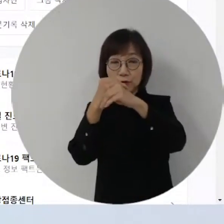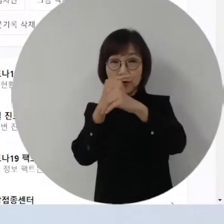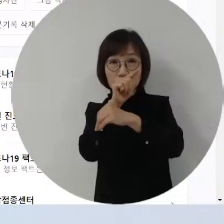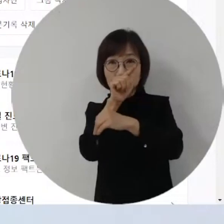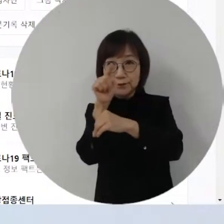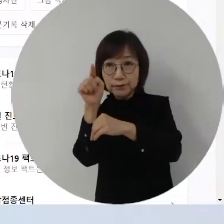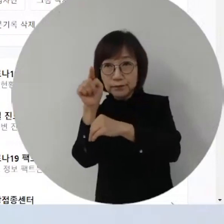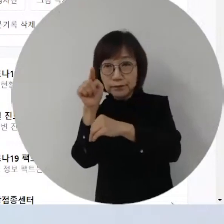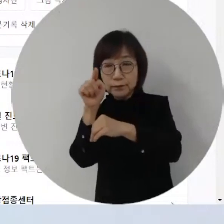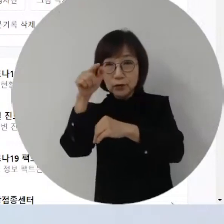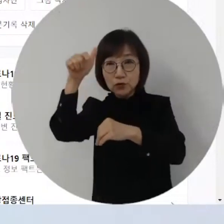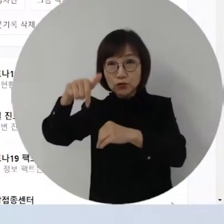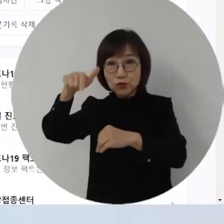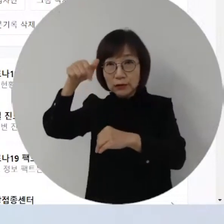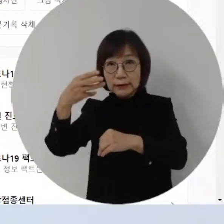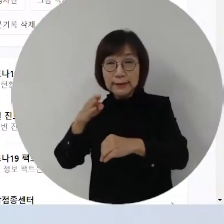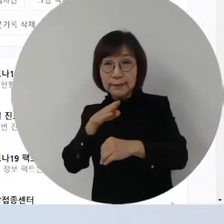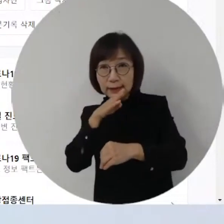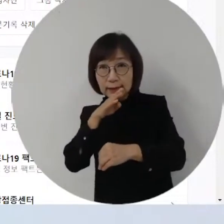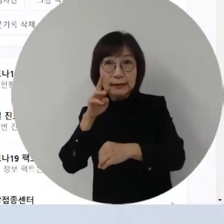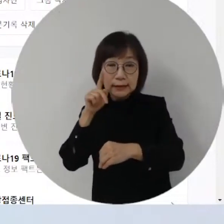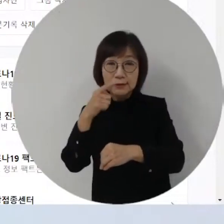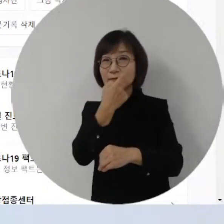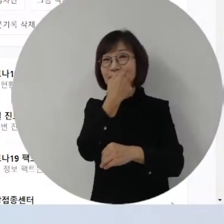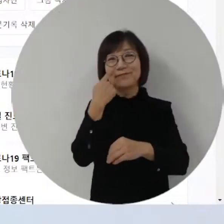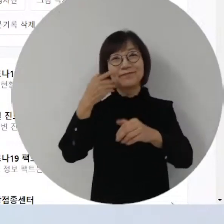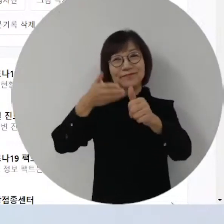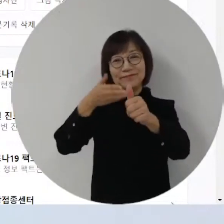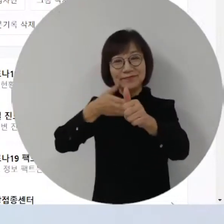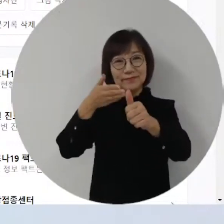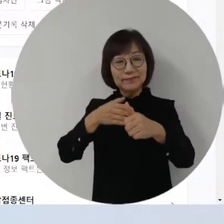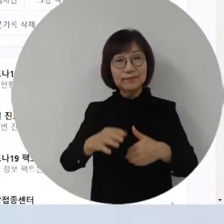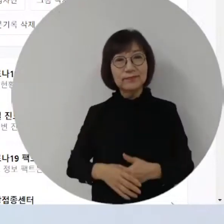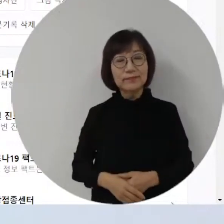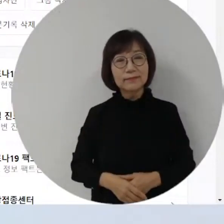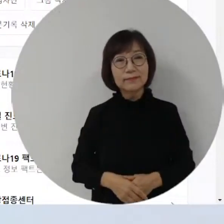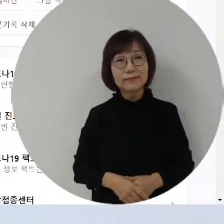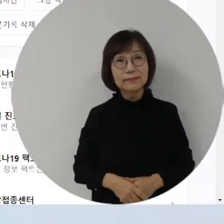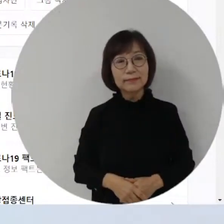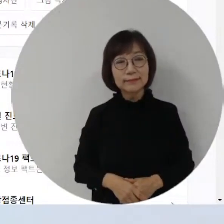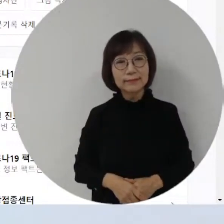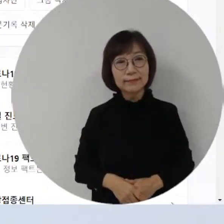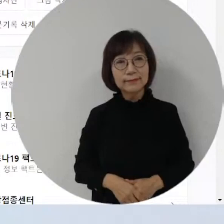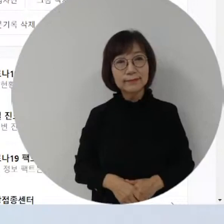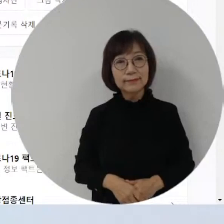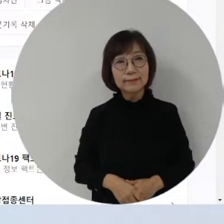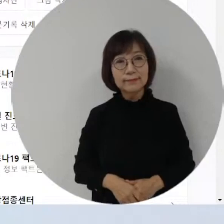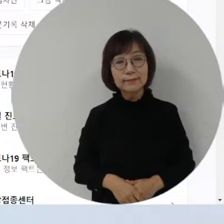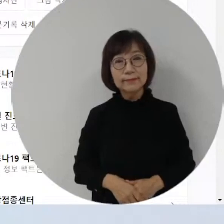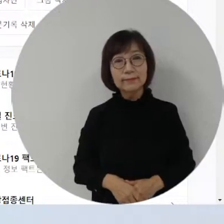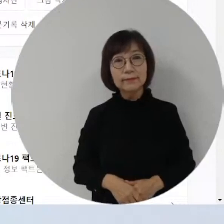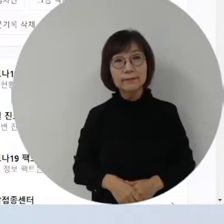구글 크롬 되어 있는 이 부분을 마우스 가져가시면 손 모양으로 변할 거예요.